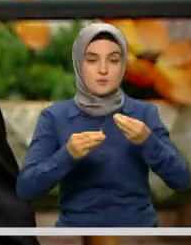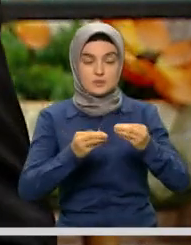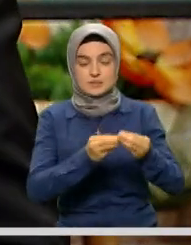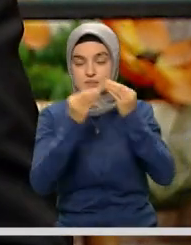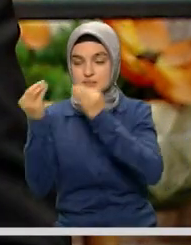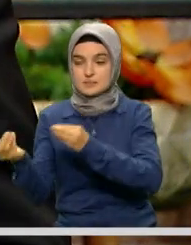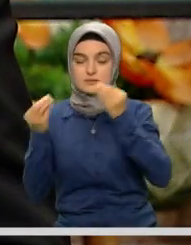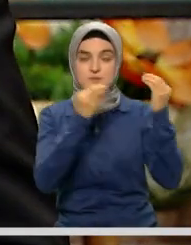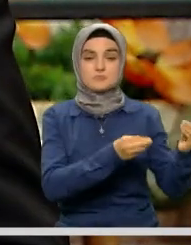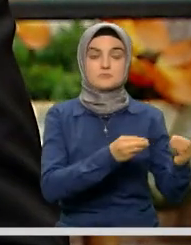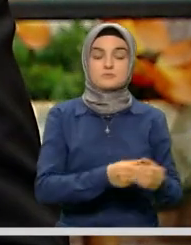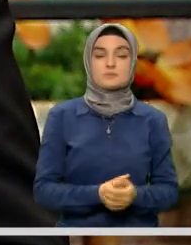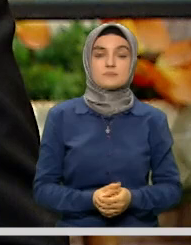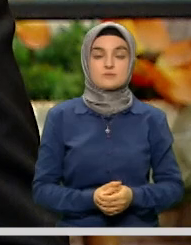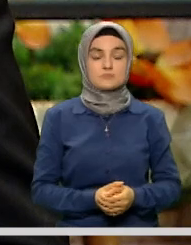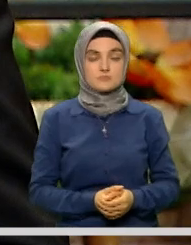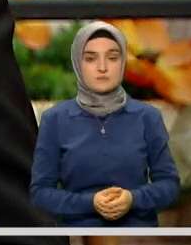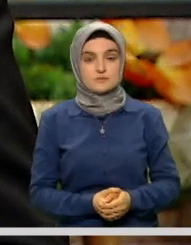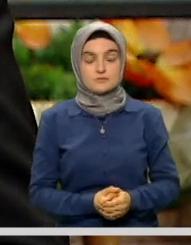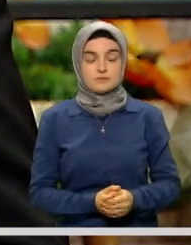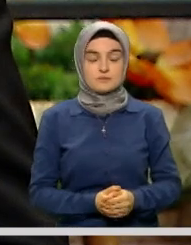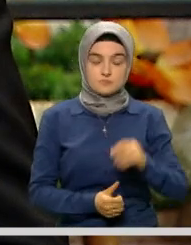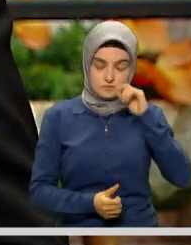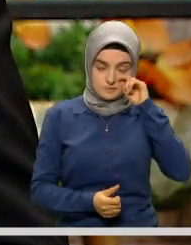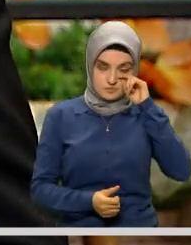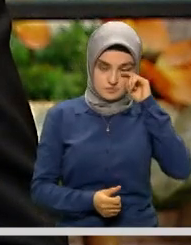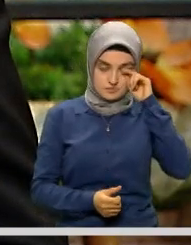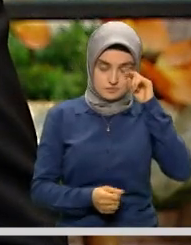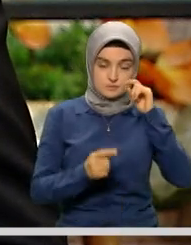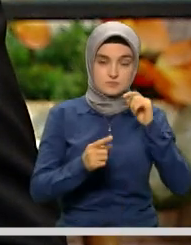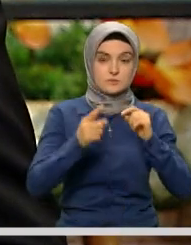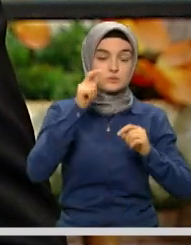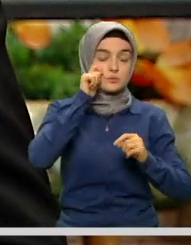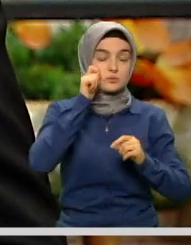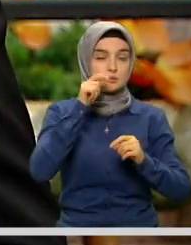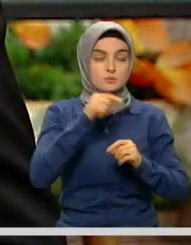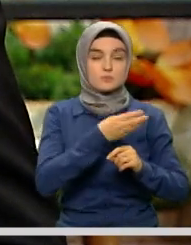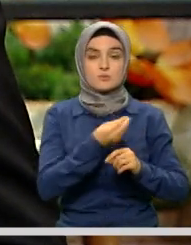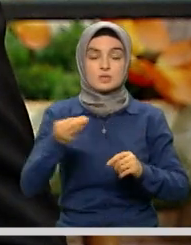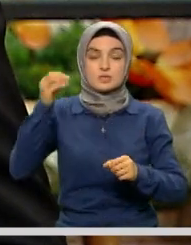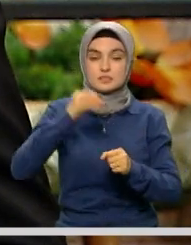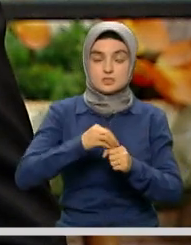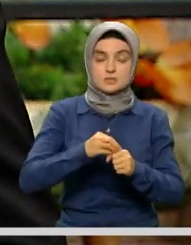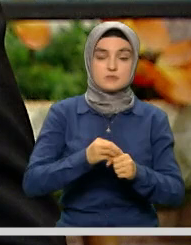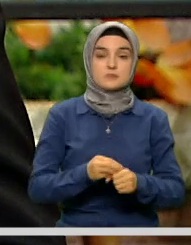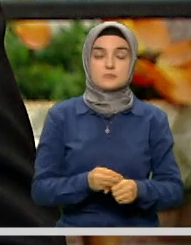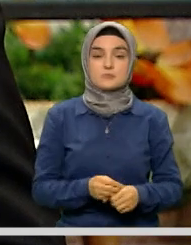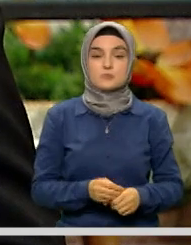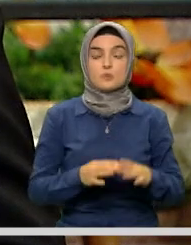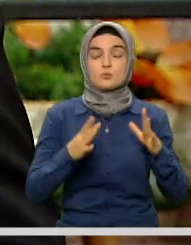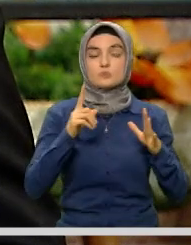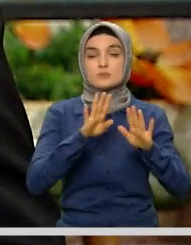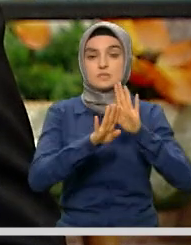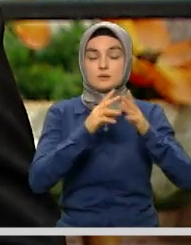İslam tarihinde. Ve aslında bir yerde de Müslümanlar için, kıyamete kadar gelecek bütün Müslümanlar için büyük bir kapı